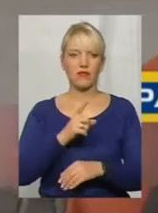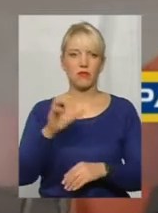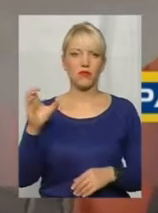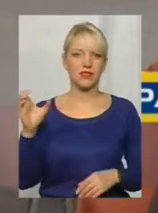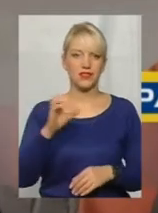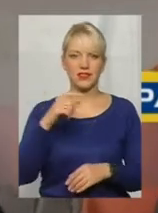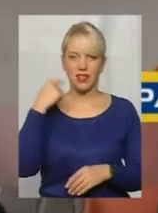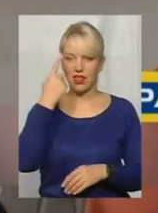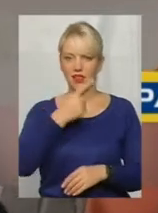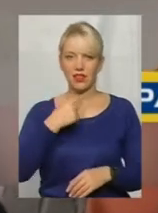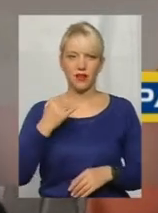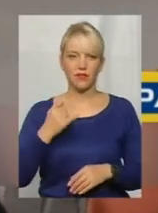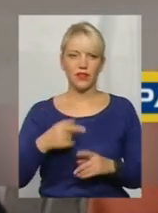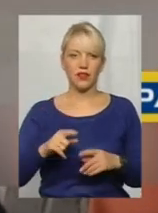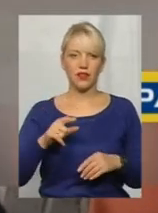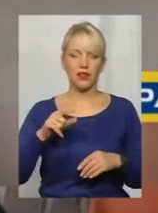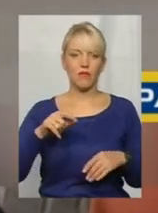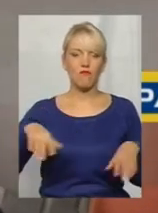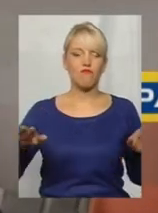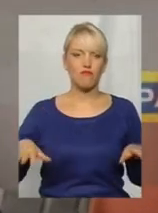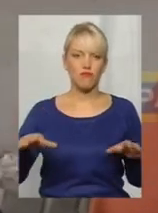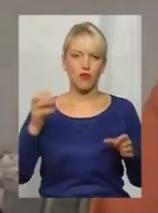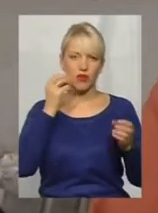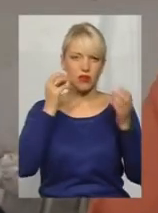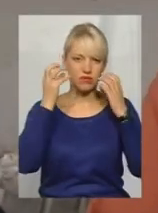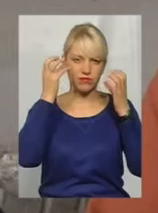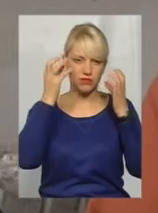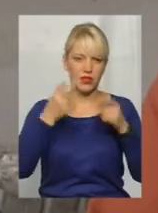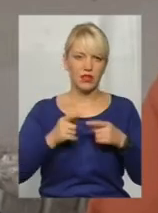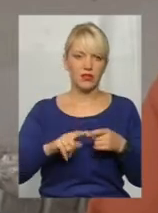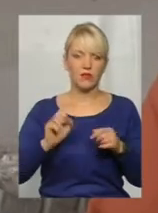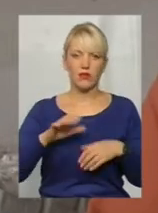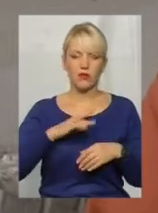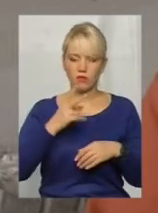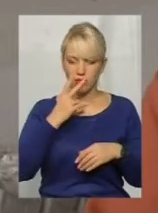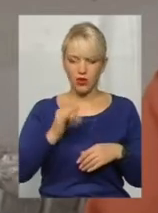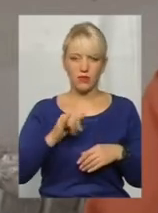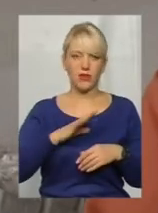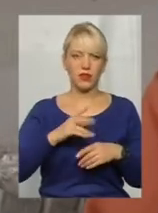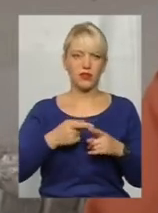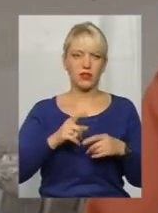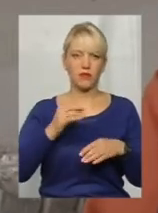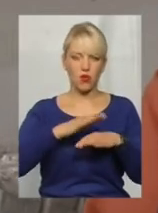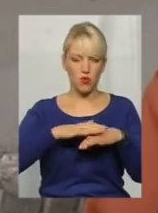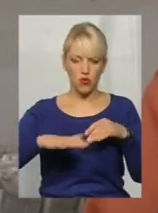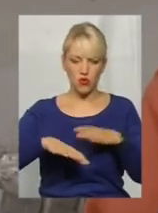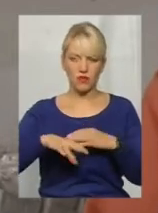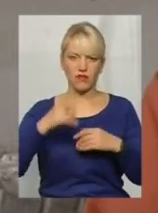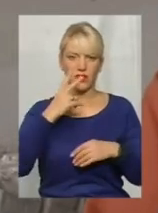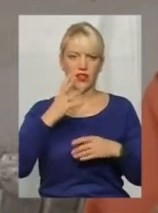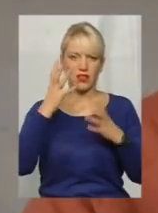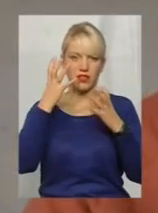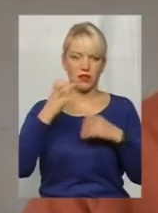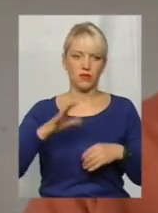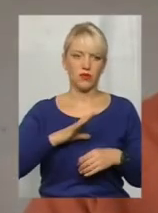синій. І мухи його обсіли. Синій, може, і його можна було добре не роздивитися, бо там і по рухах був, і темно